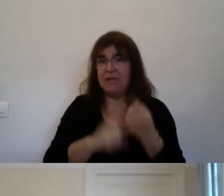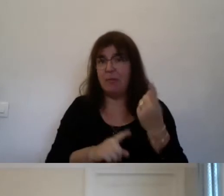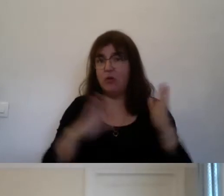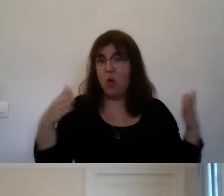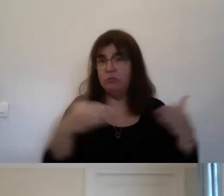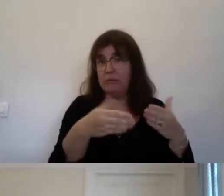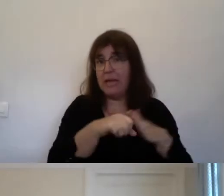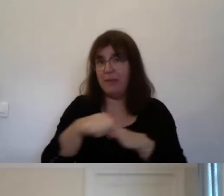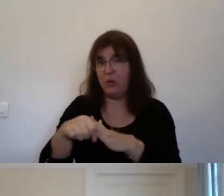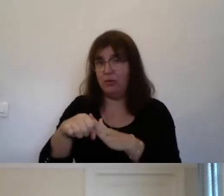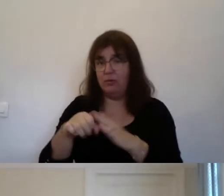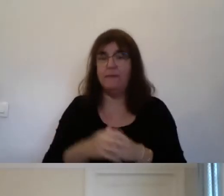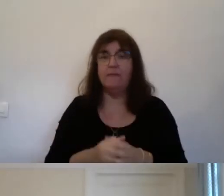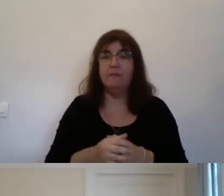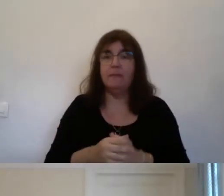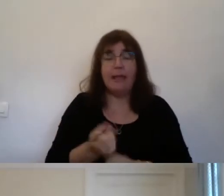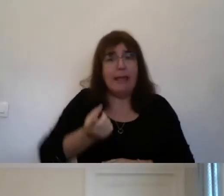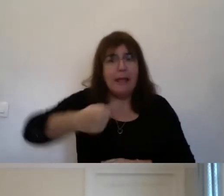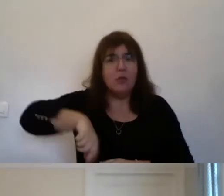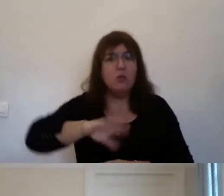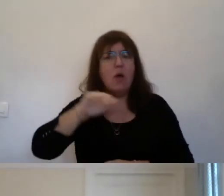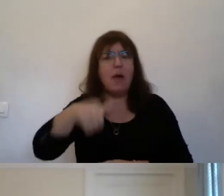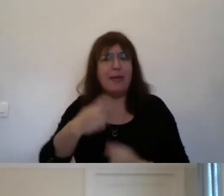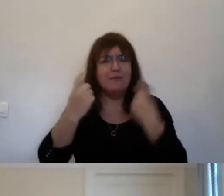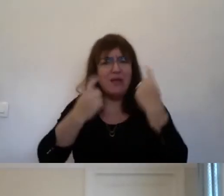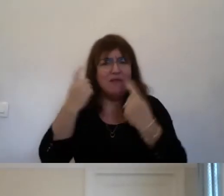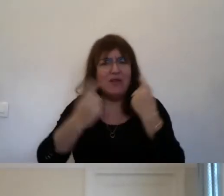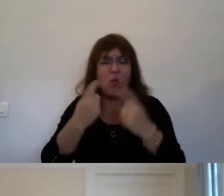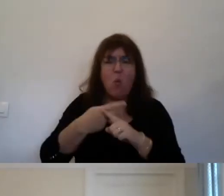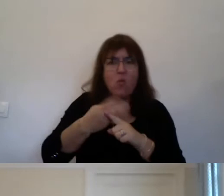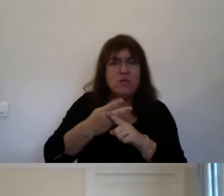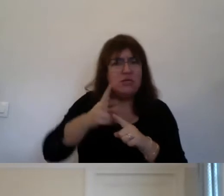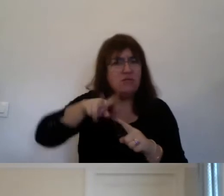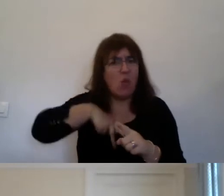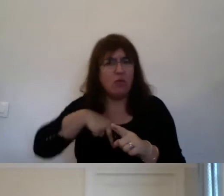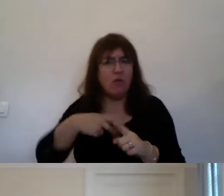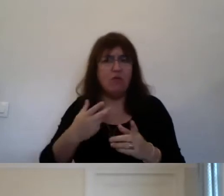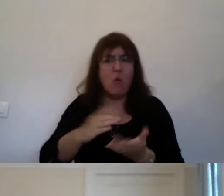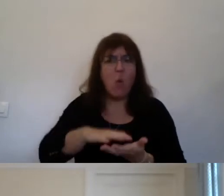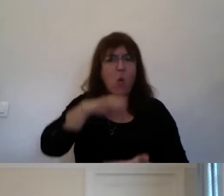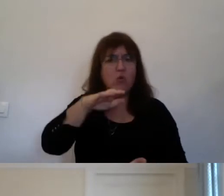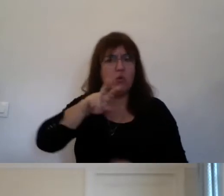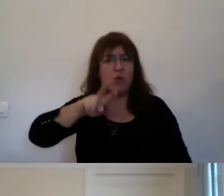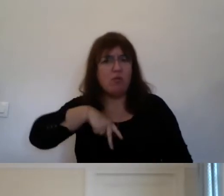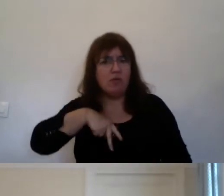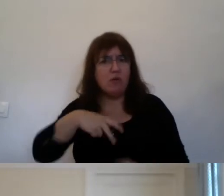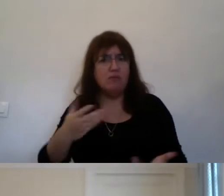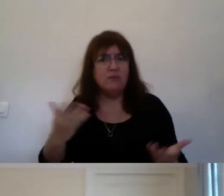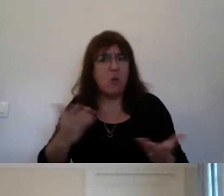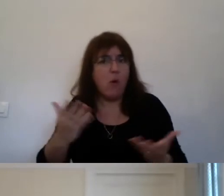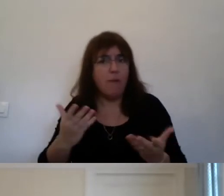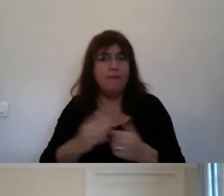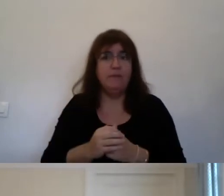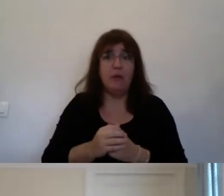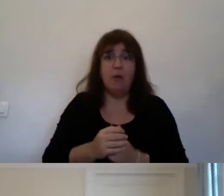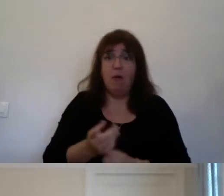même temps de nous repositionner, de nous réinterroger sur nos propres outils, nos propres ressources. Donc, nous avons transmis les ressources que nous avions, qui étaient à